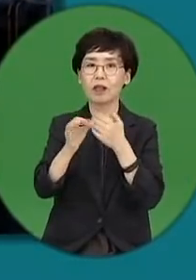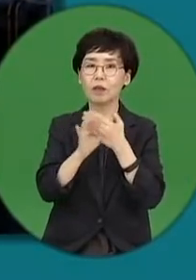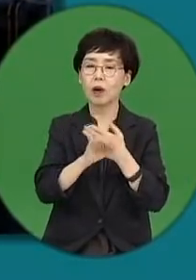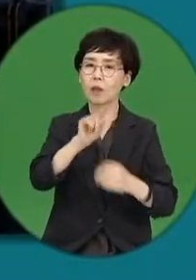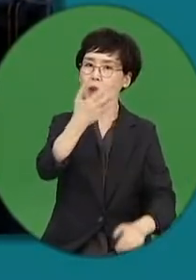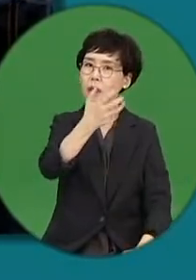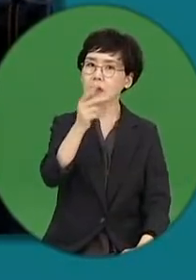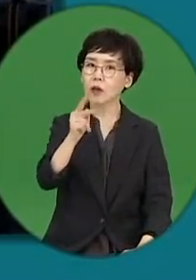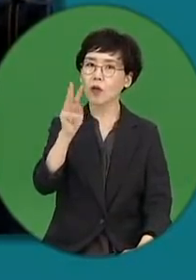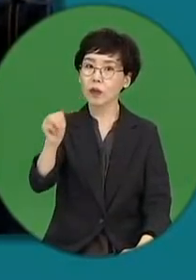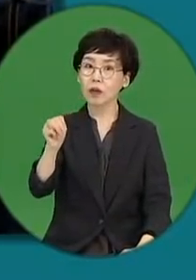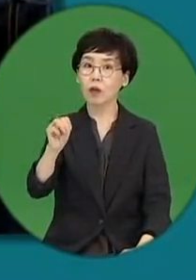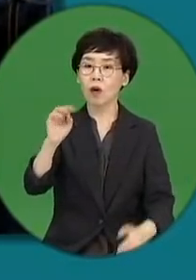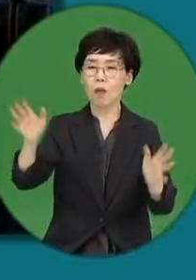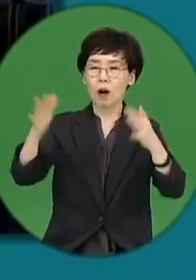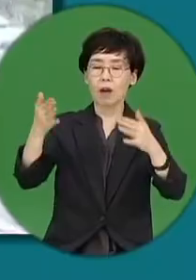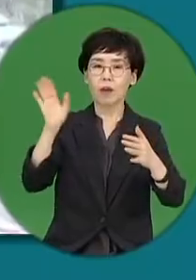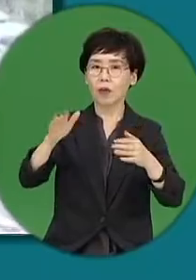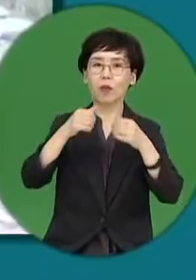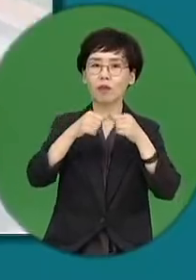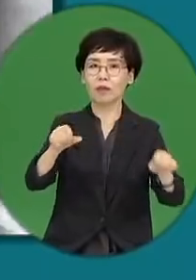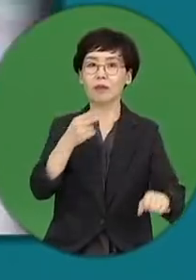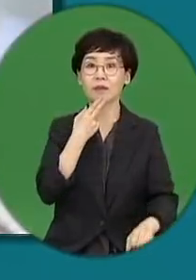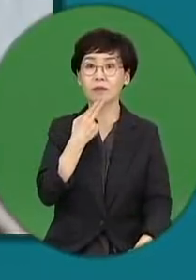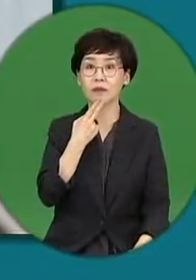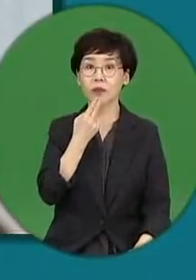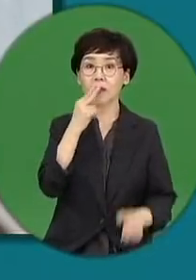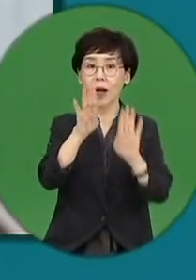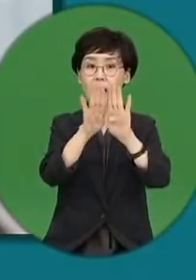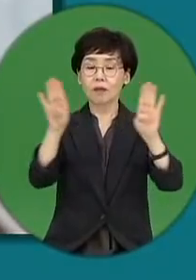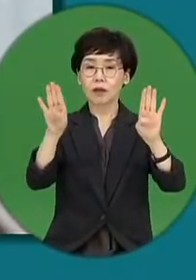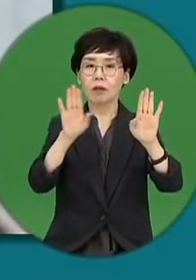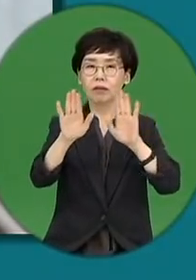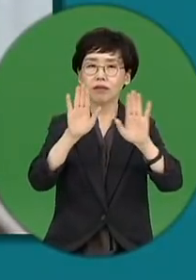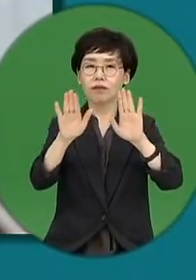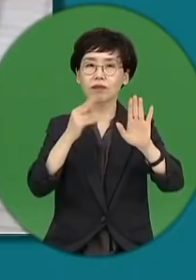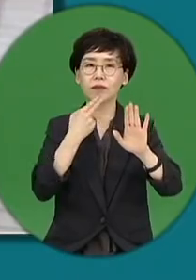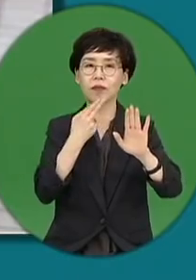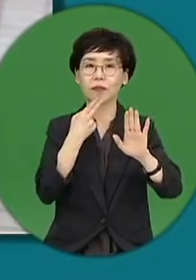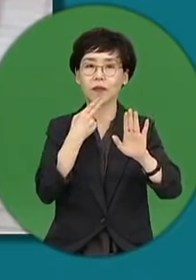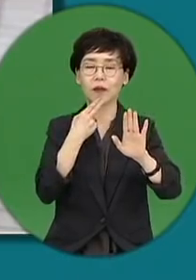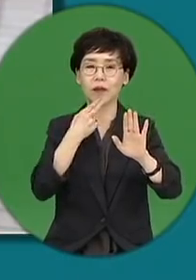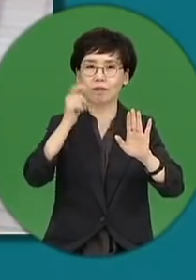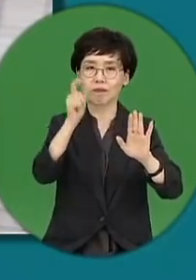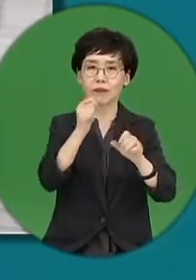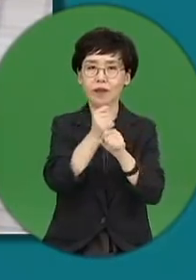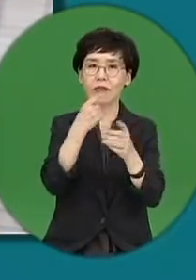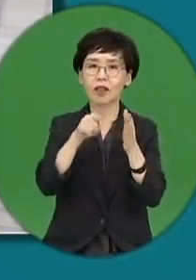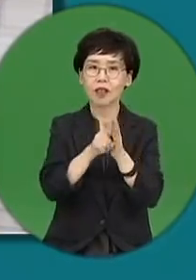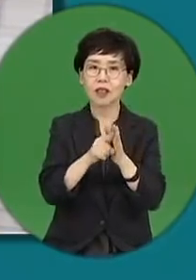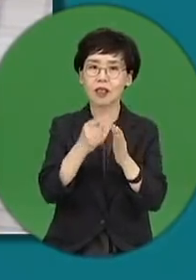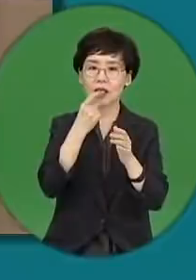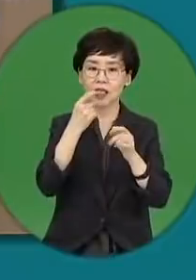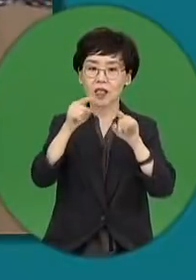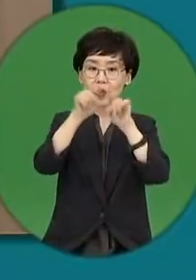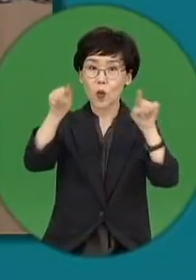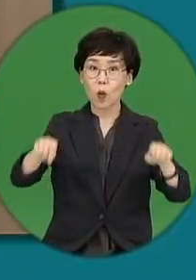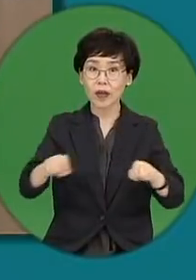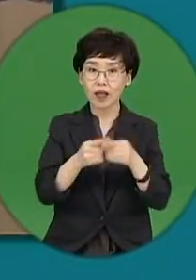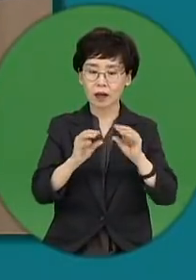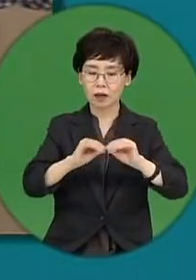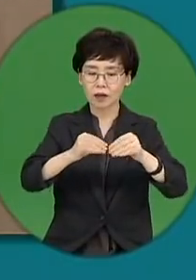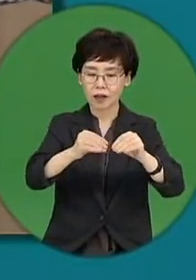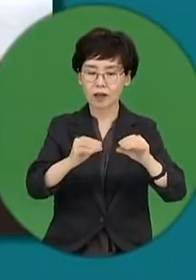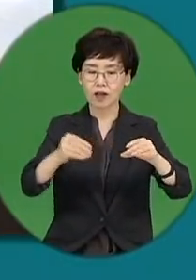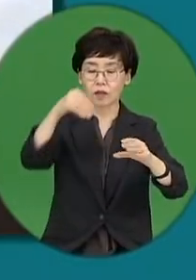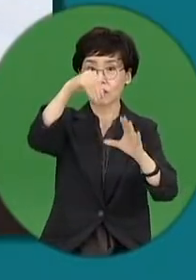여간에선 유리창이 깨지지 않습니다. 창문이 흔들리지 않도록 고정하기 위해 우유갑이나 종이로 창틀과 창문 틈새를